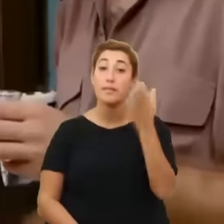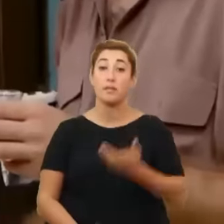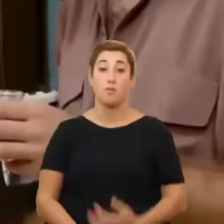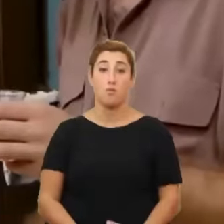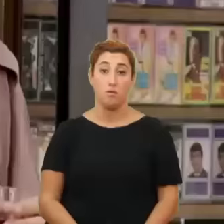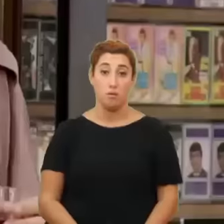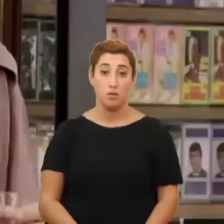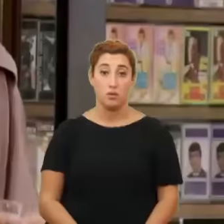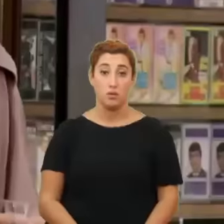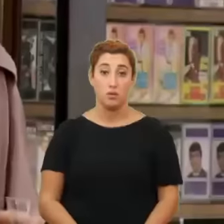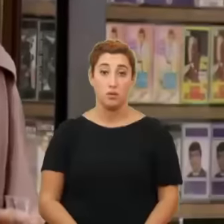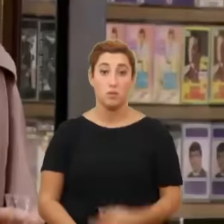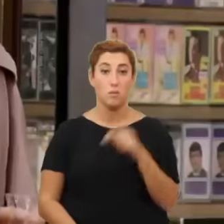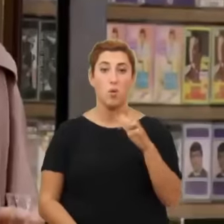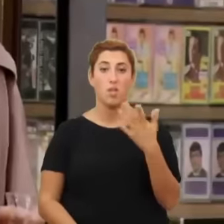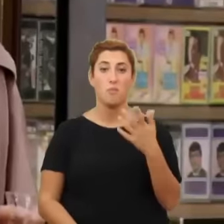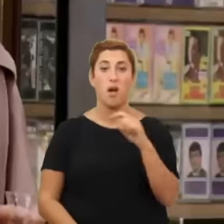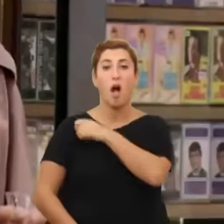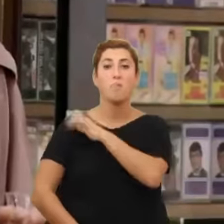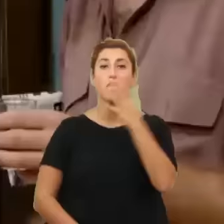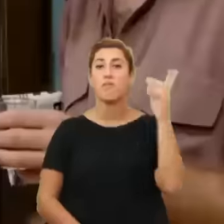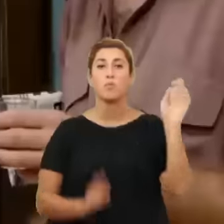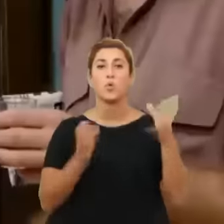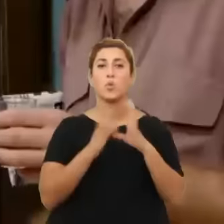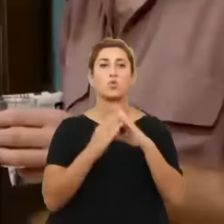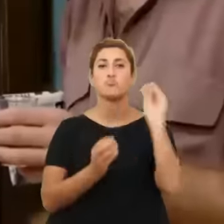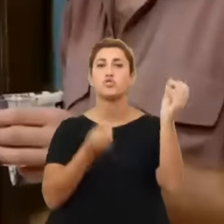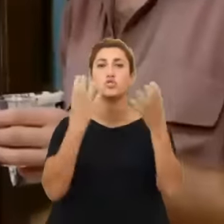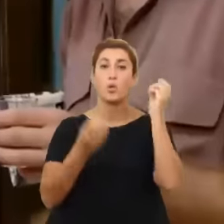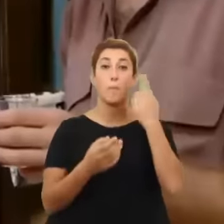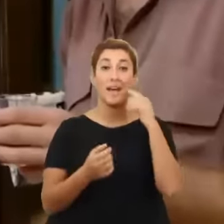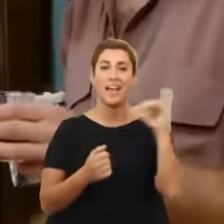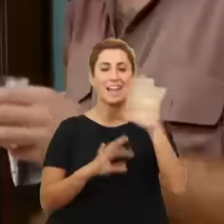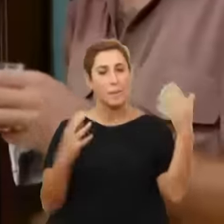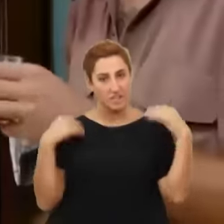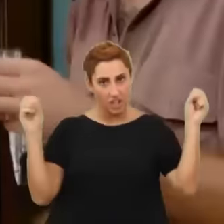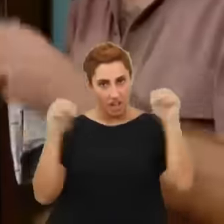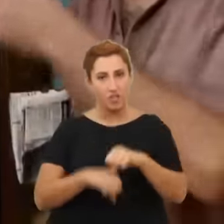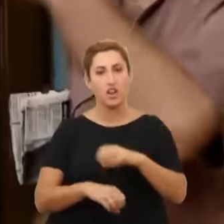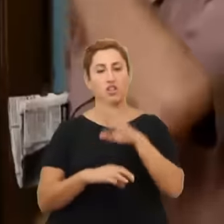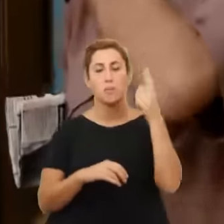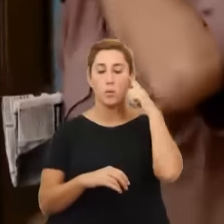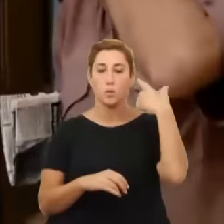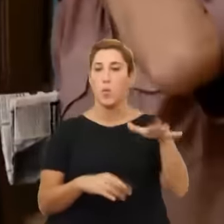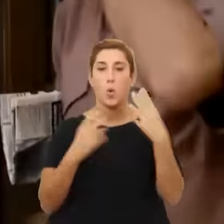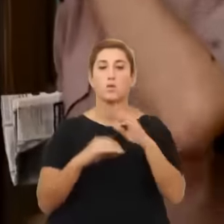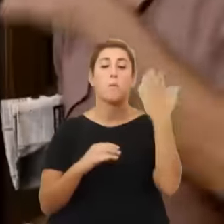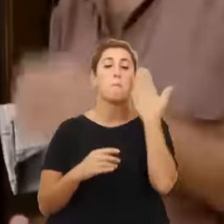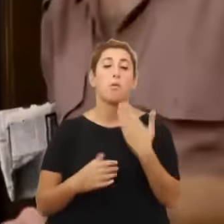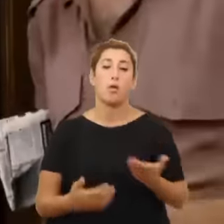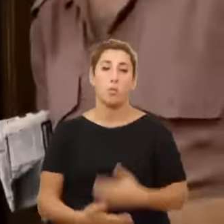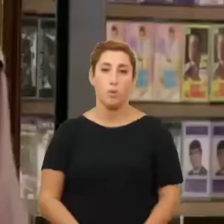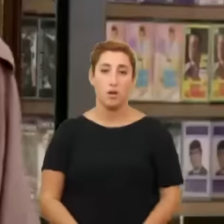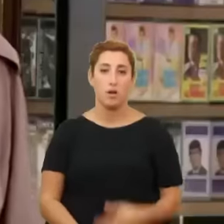dinliyor. Daha bir Almanya'dan falan bir gruplar çıkıyor. Bak yakında hepsini getireceğim. Aklın hayalin durur. Bayılıyorlar,